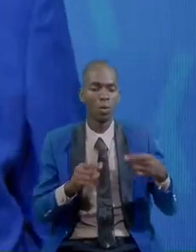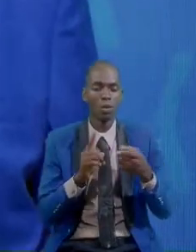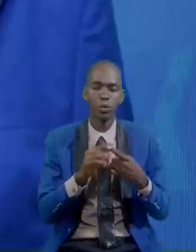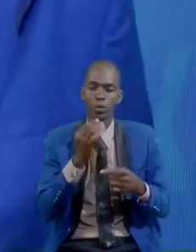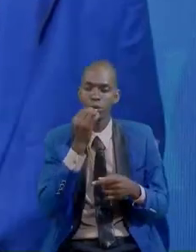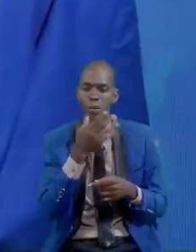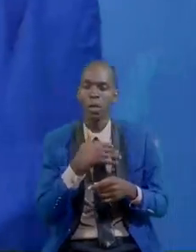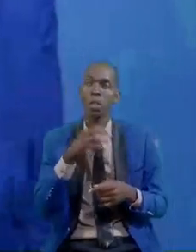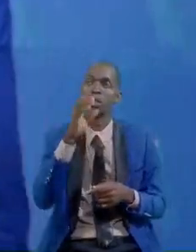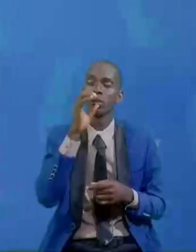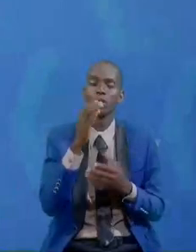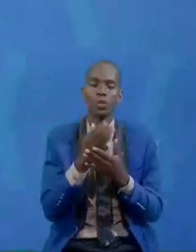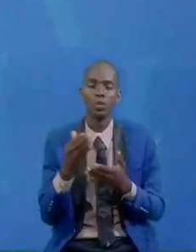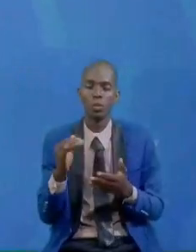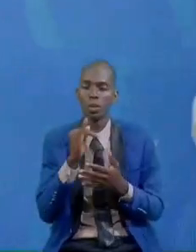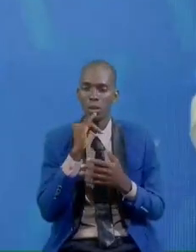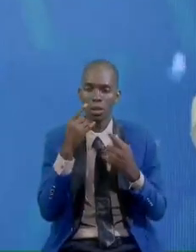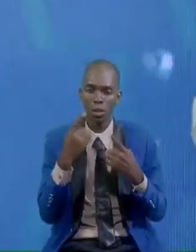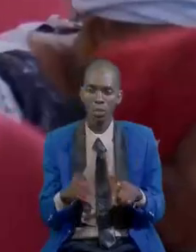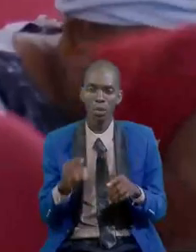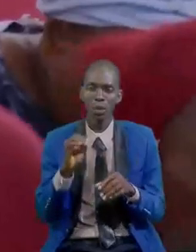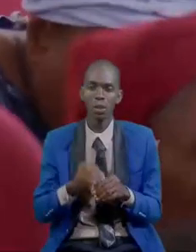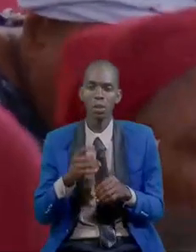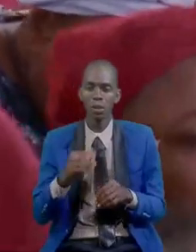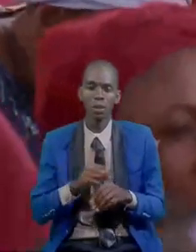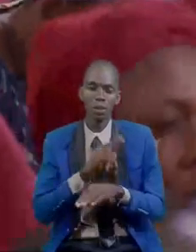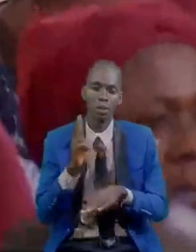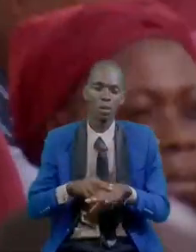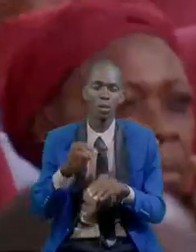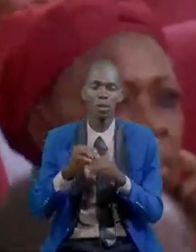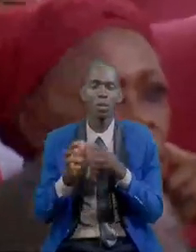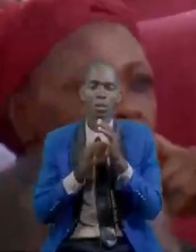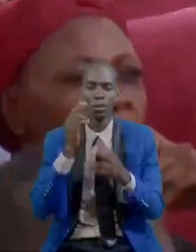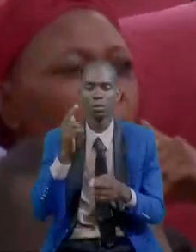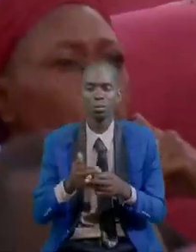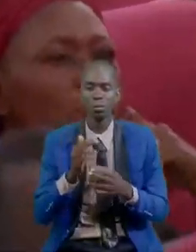boire. Quelque chose se passe dans la nation.